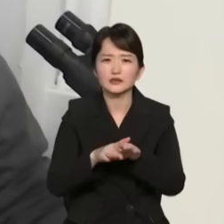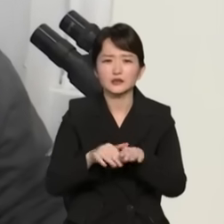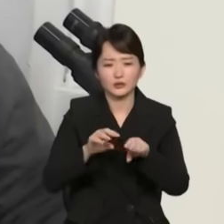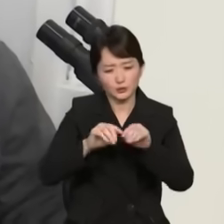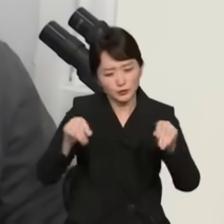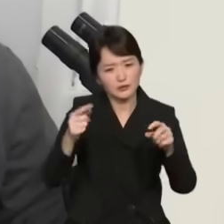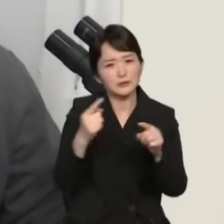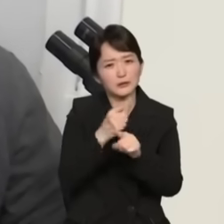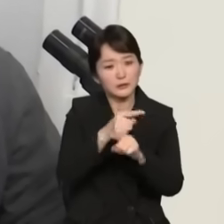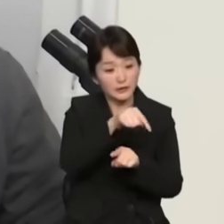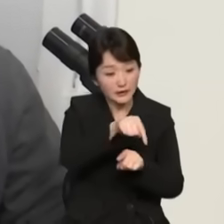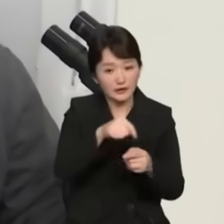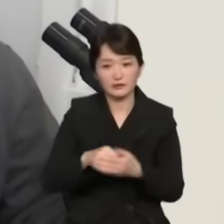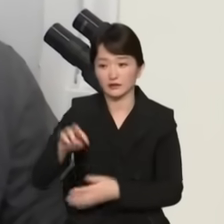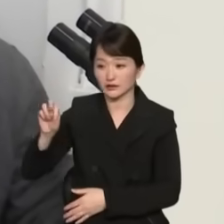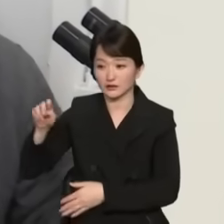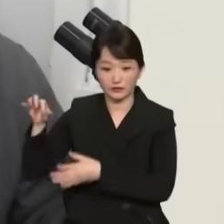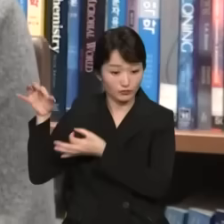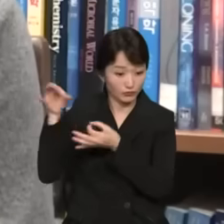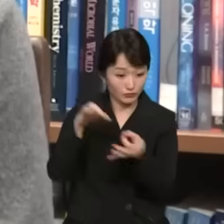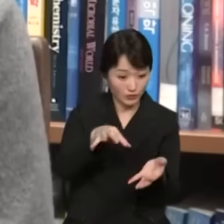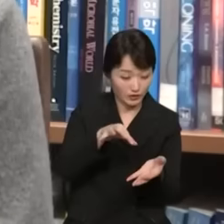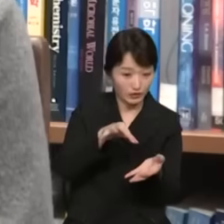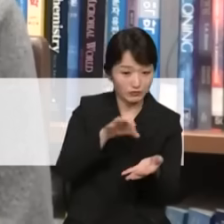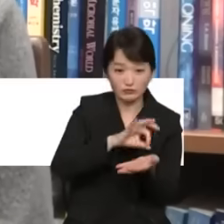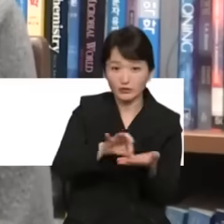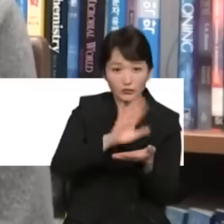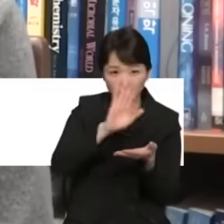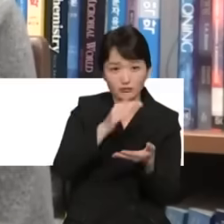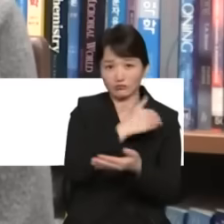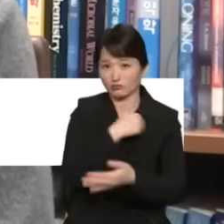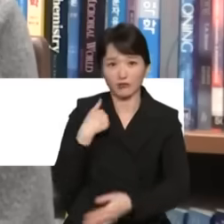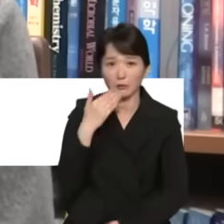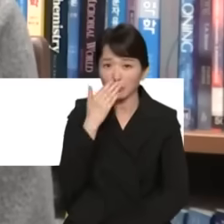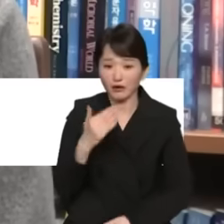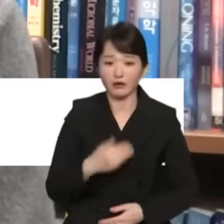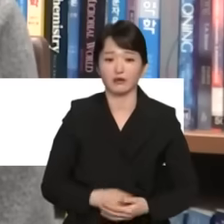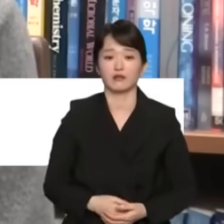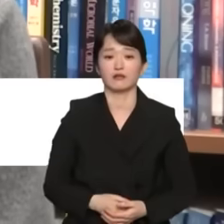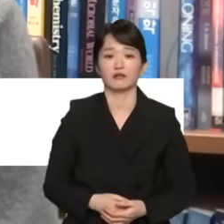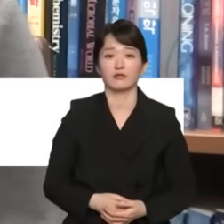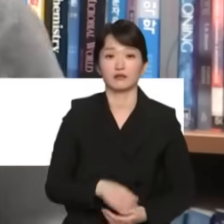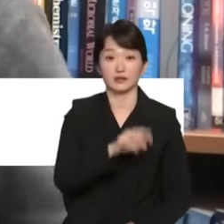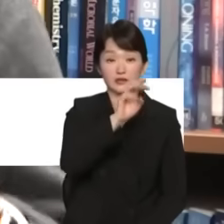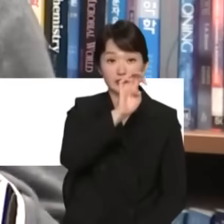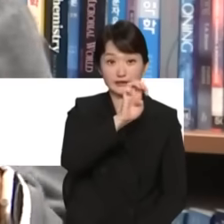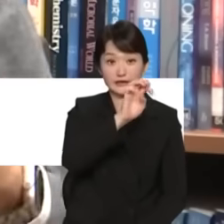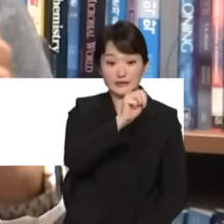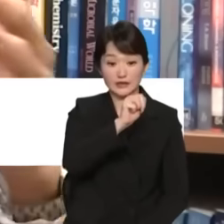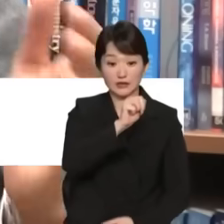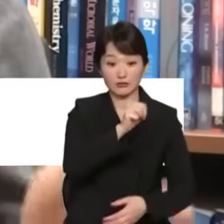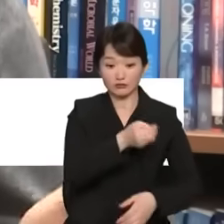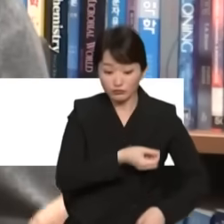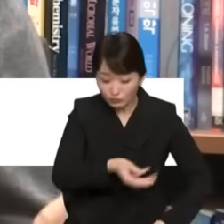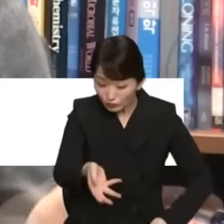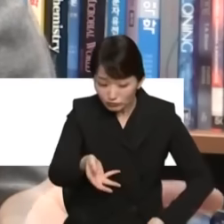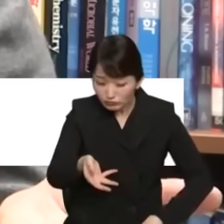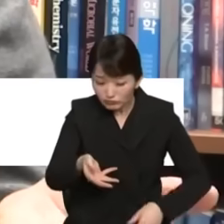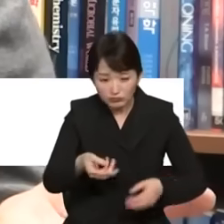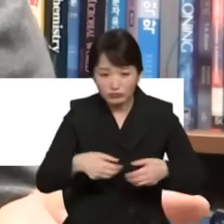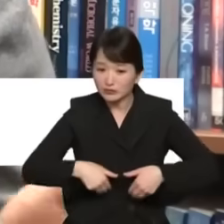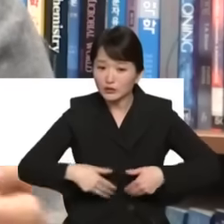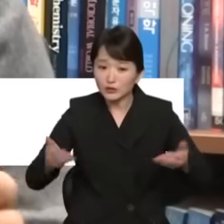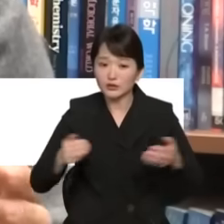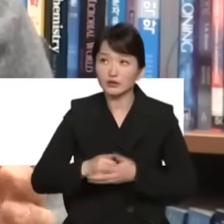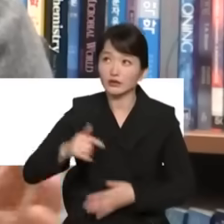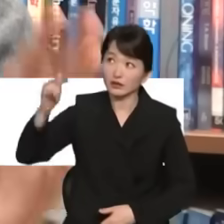아니어도 충분히 가능하다고 말합니다. 굳이 EM으로 뿌릴 이유는 없거든요. 광합성 세균을 따로 배양해서